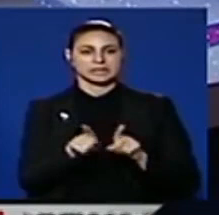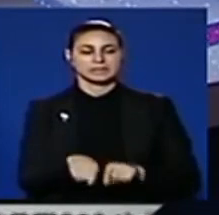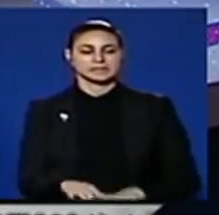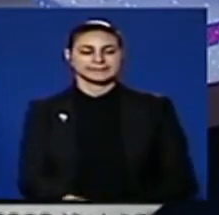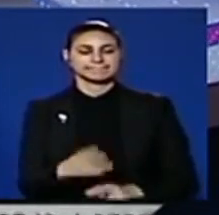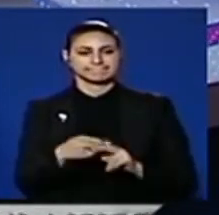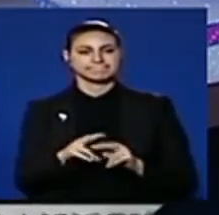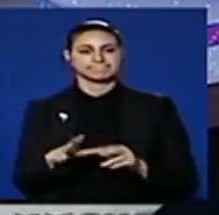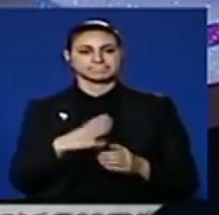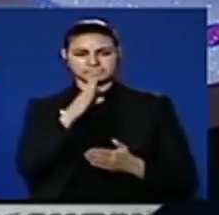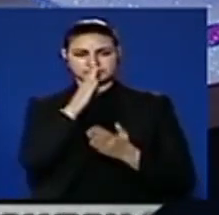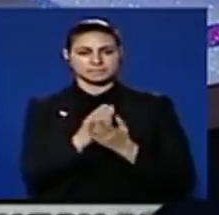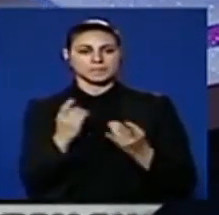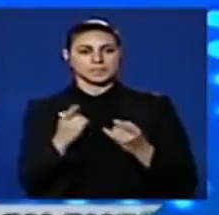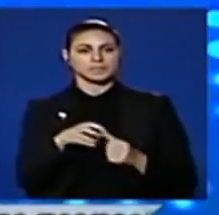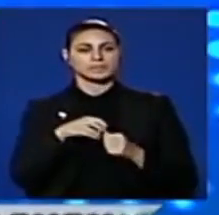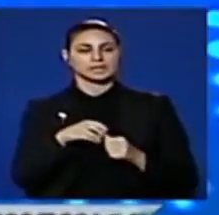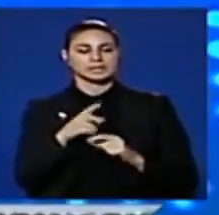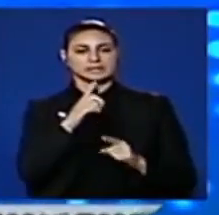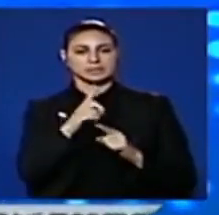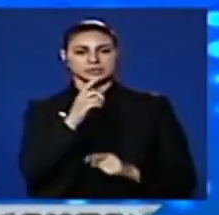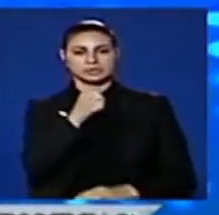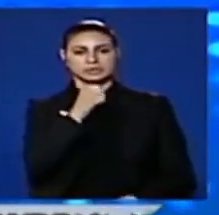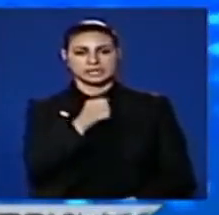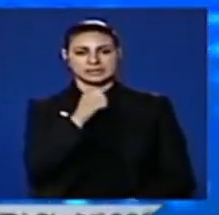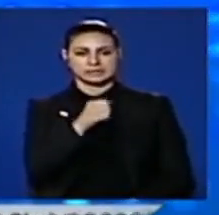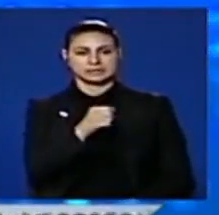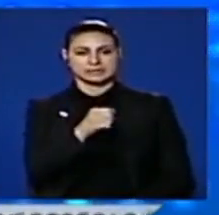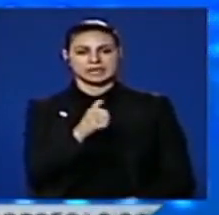Ეს იყო პირდაპირი ჩართვა ლიდერთა საბჭოს მედია ცენტრიდან ნინო ბურჯანაძემ დარღვევებზე ისა